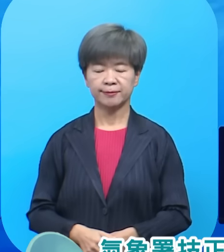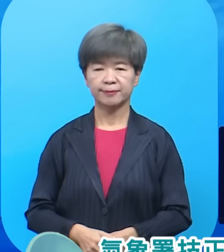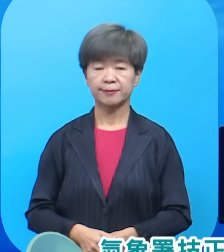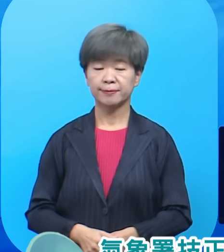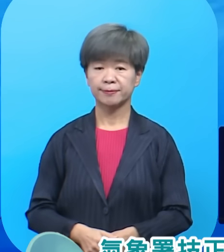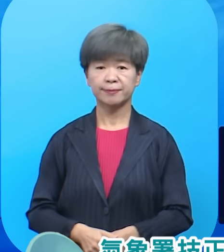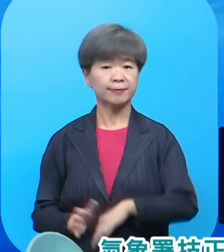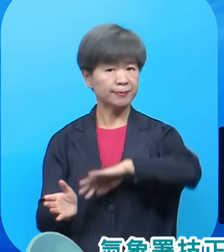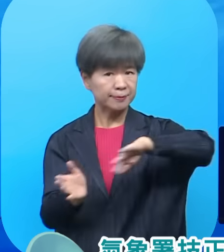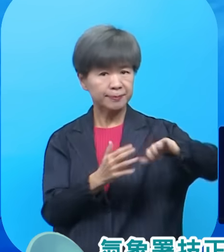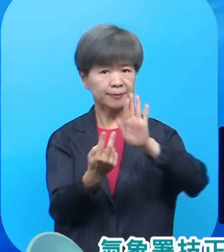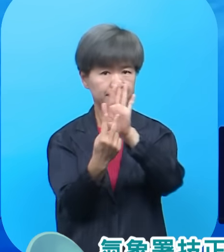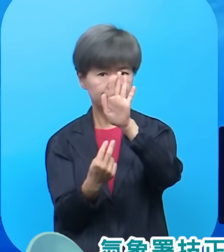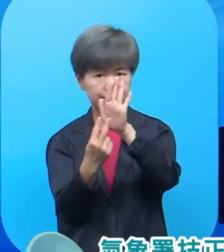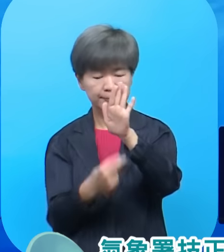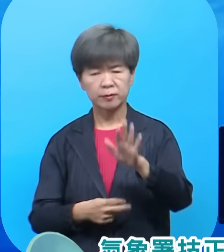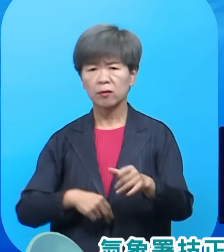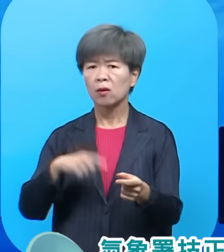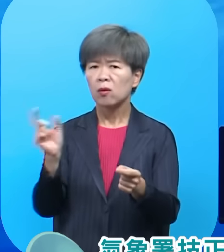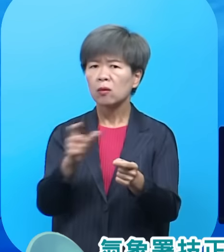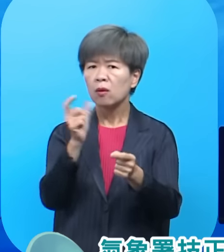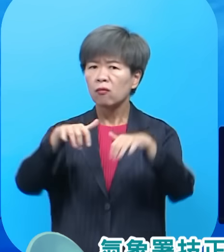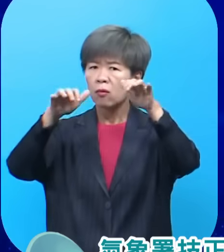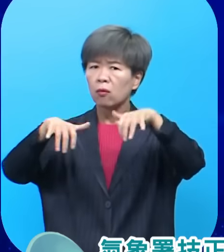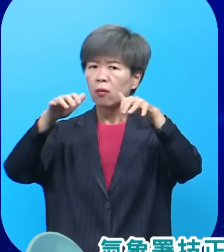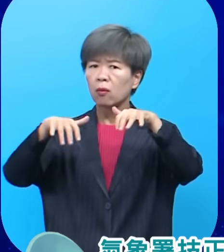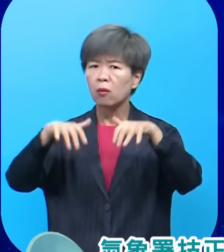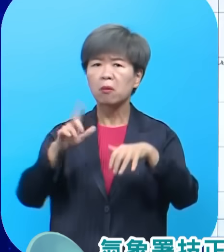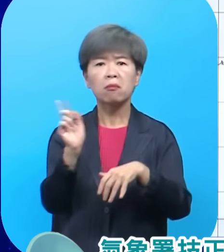再来我们看一看台风它造成的降雨状况，